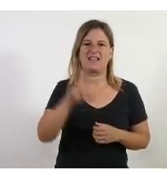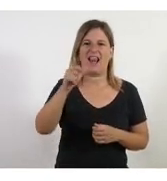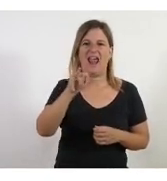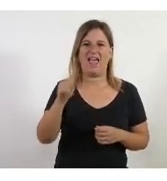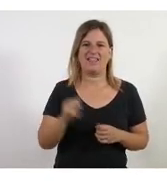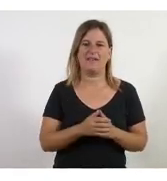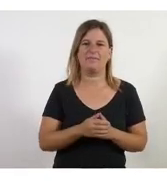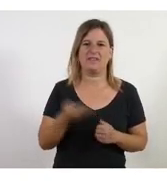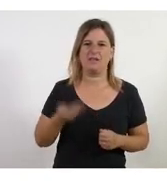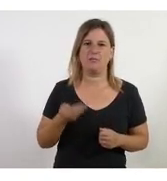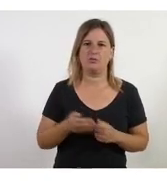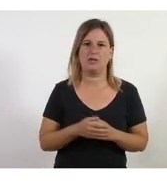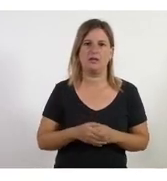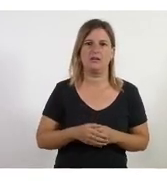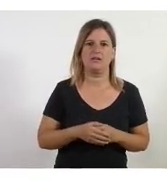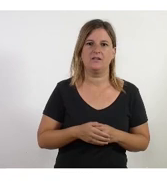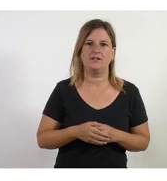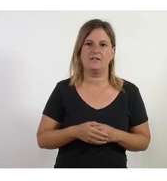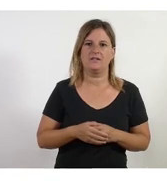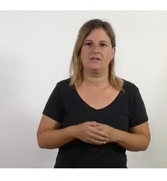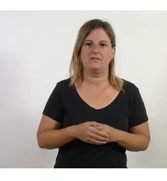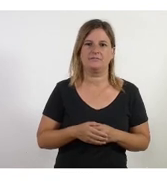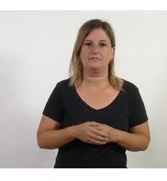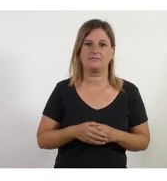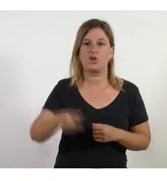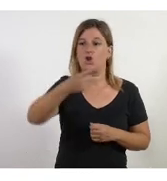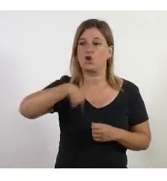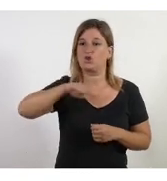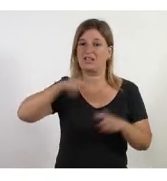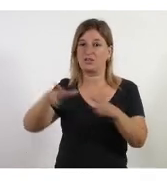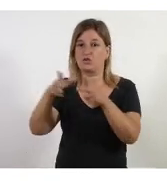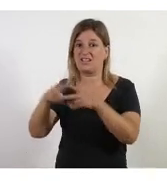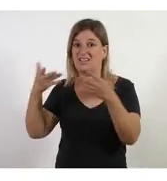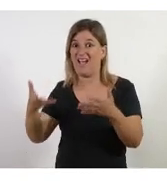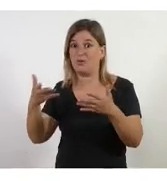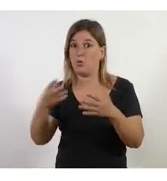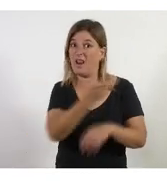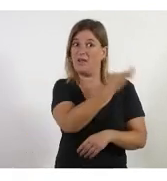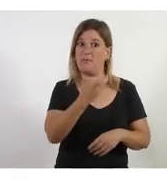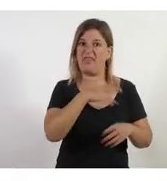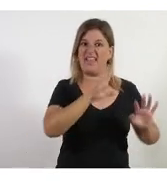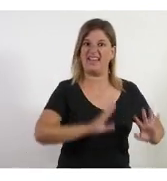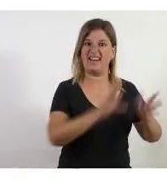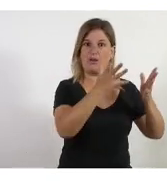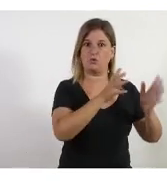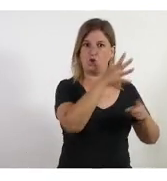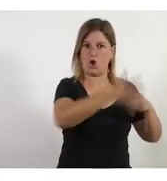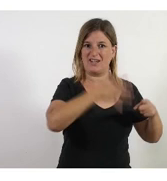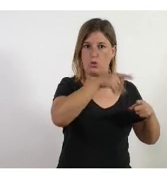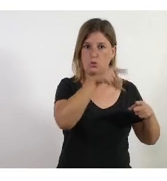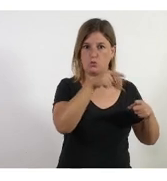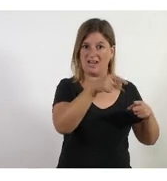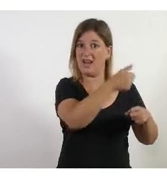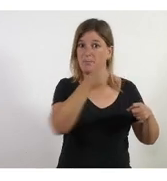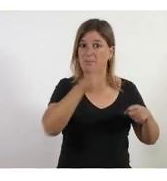important. Nosaltres som fruit de les revolucions industrials. Vam tenir la primera revolució industrial, que va ser quan vam inventar